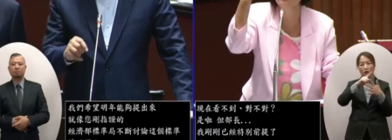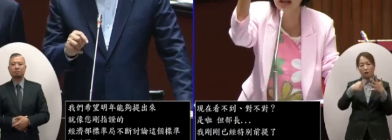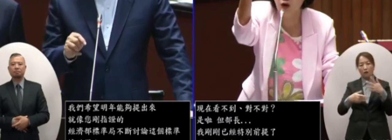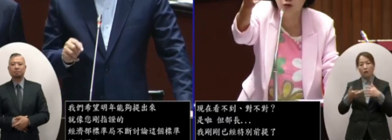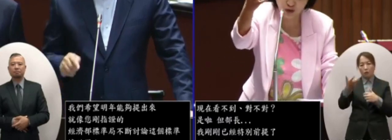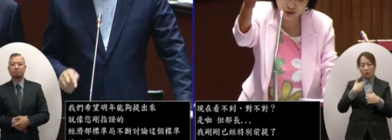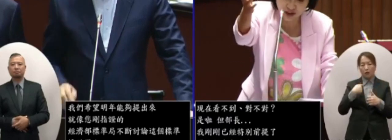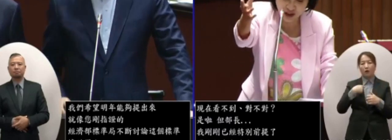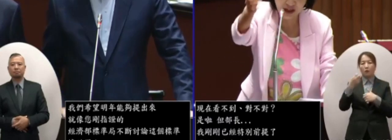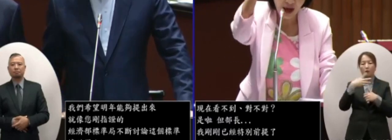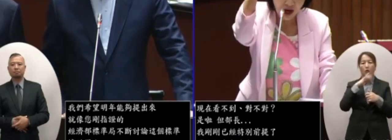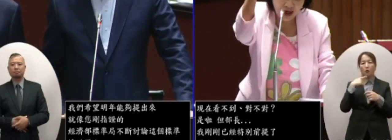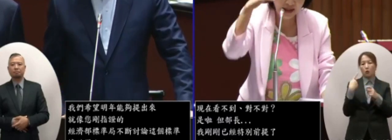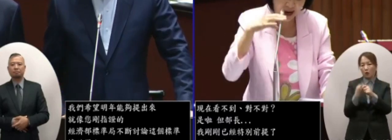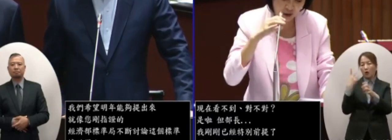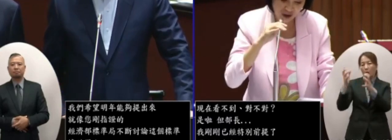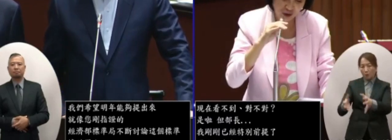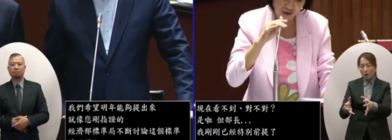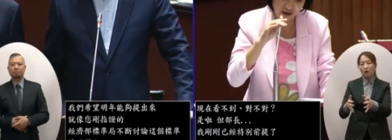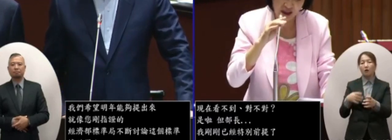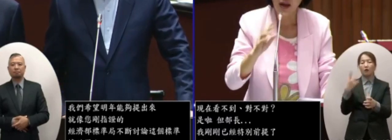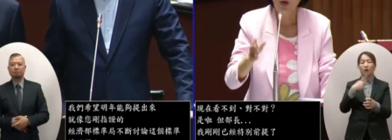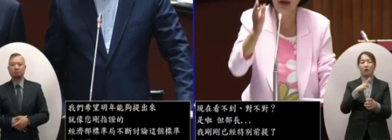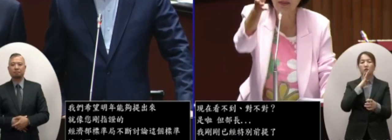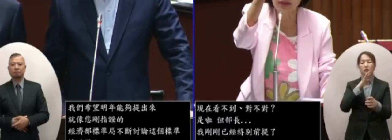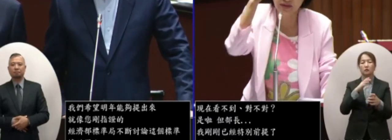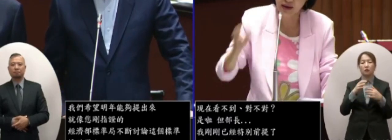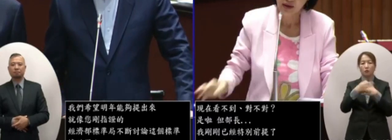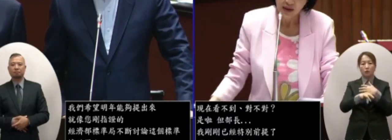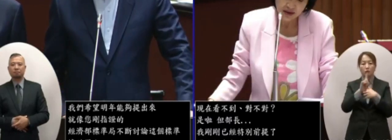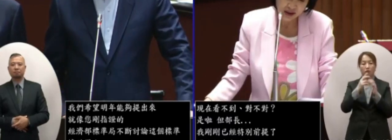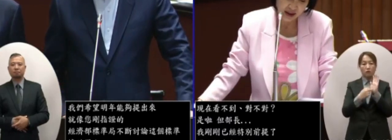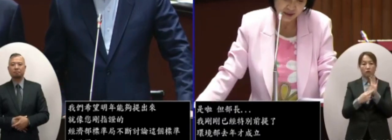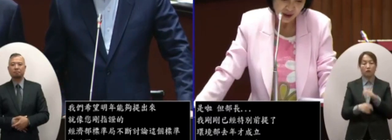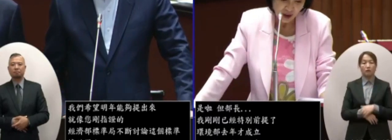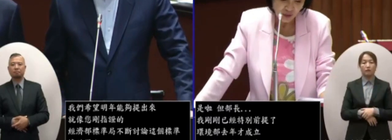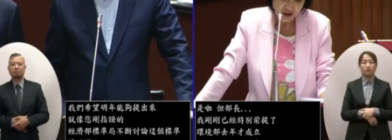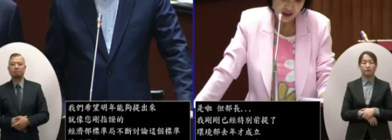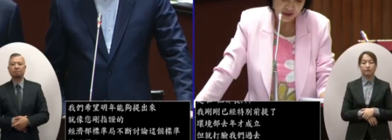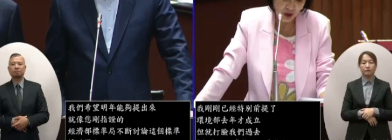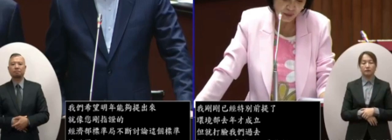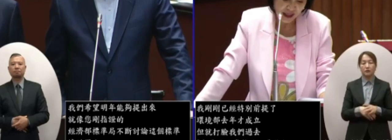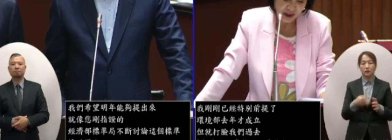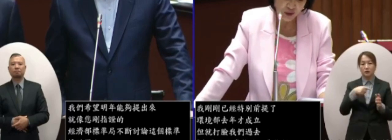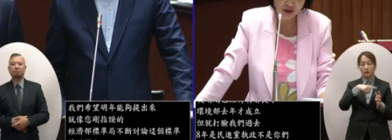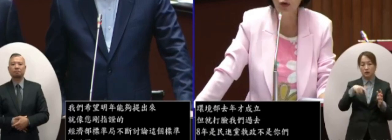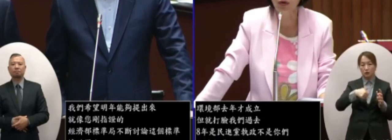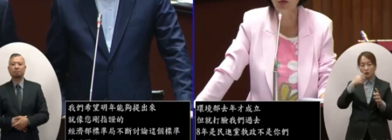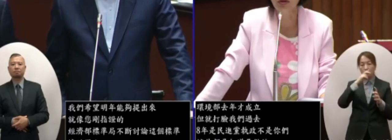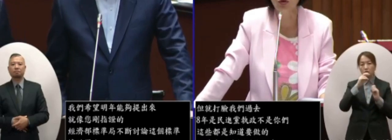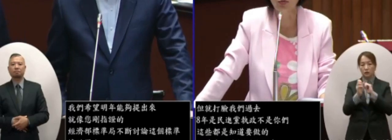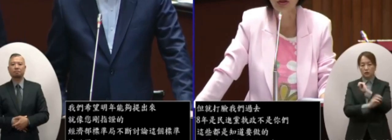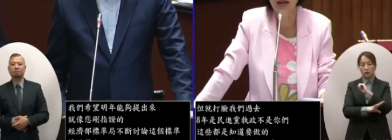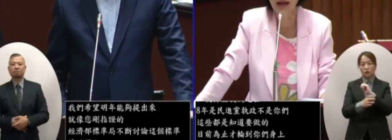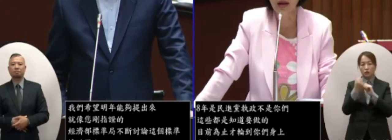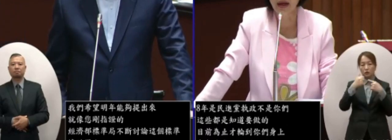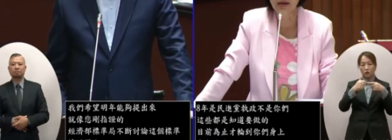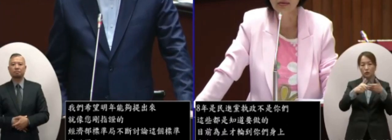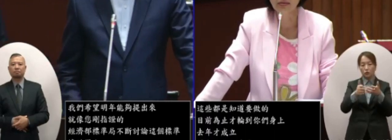年成立。而且还有很重要的，我看不清楚，这个院长你知道我们碳权交易所目前总部设在哪里吗？